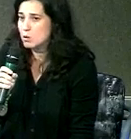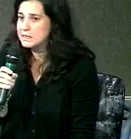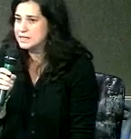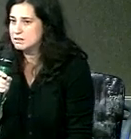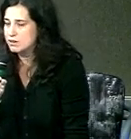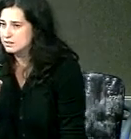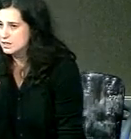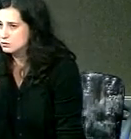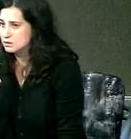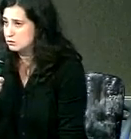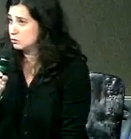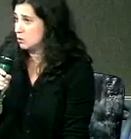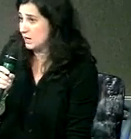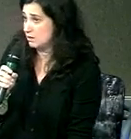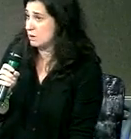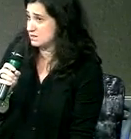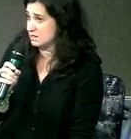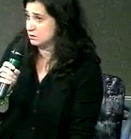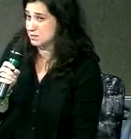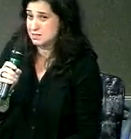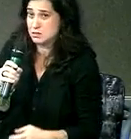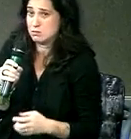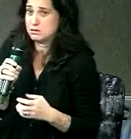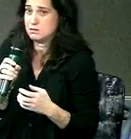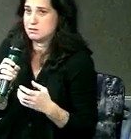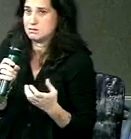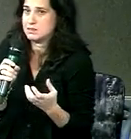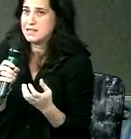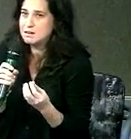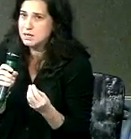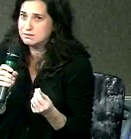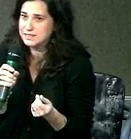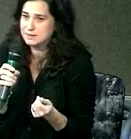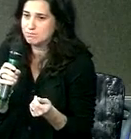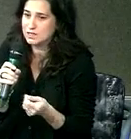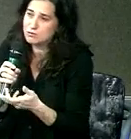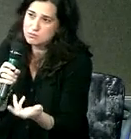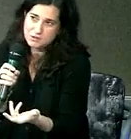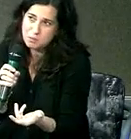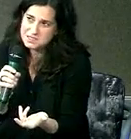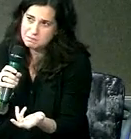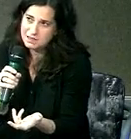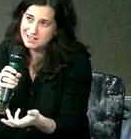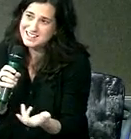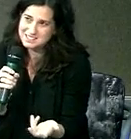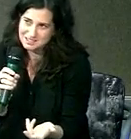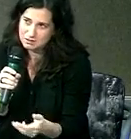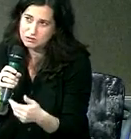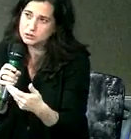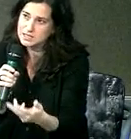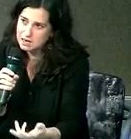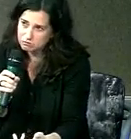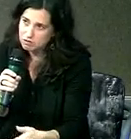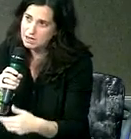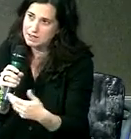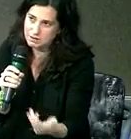C'est compliqué de faire des études auprès des femmes enceintes parce qu'elles sont tellement il faut passer par les récits, il faut